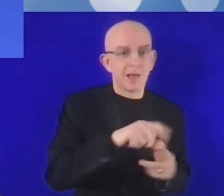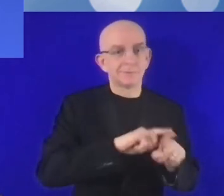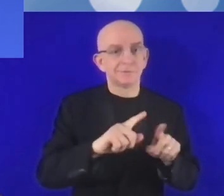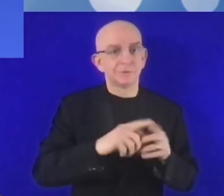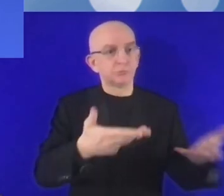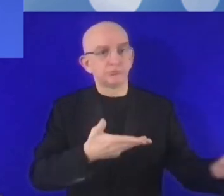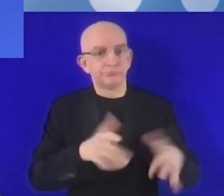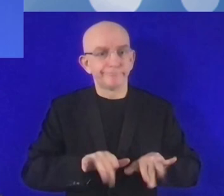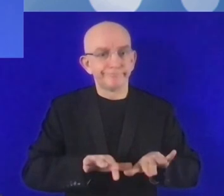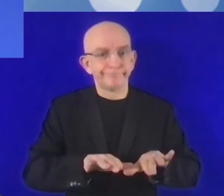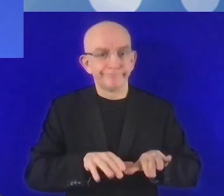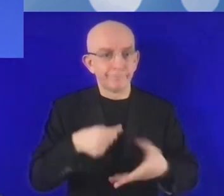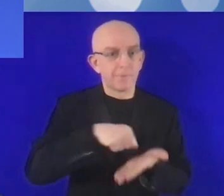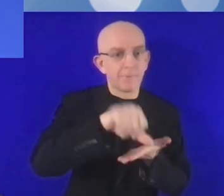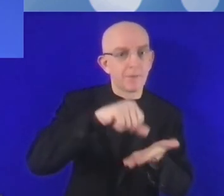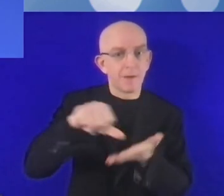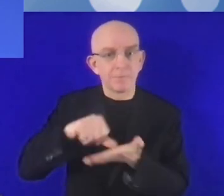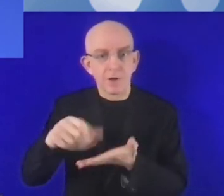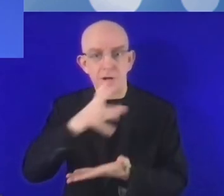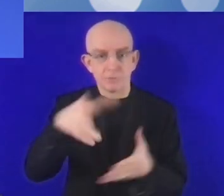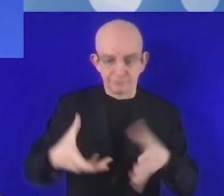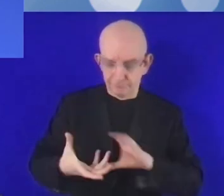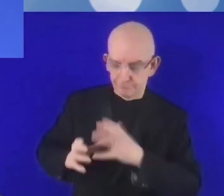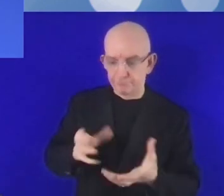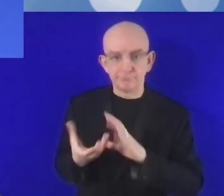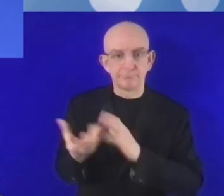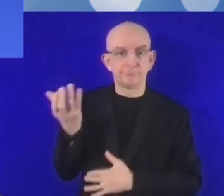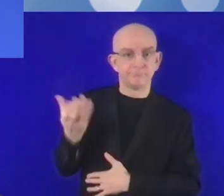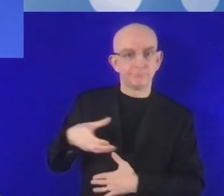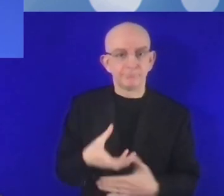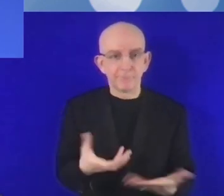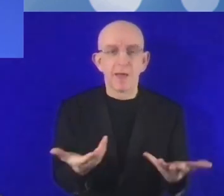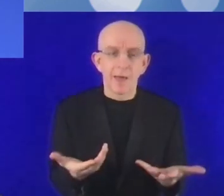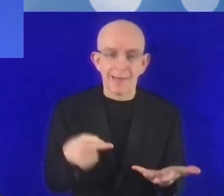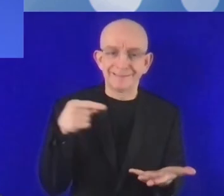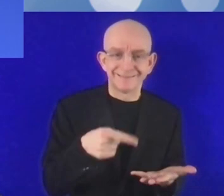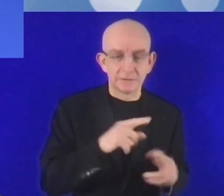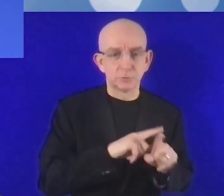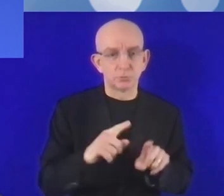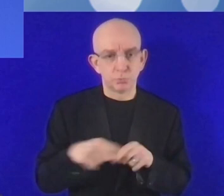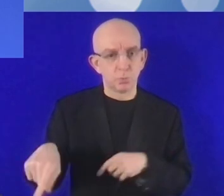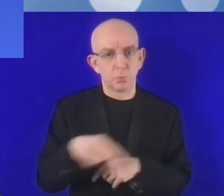方法，这些方法将和我们一直持续下去。第三个方面是